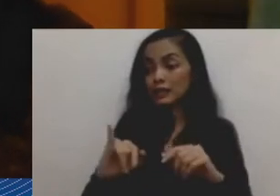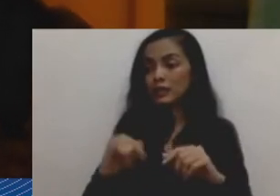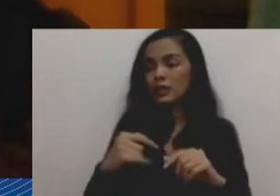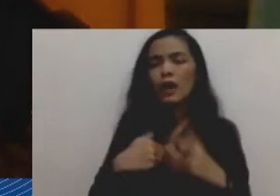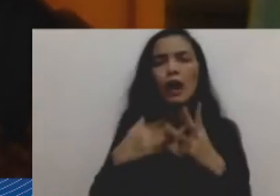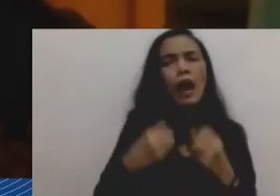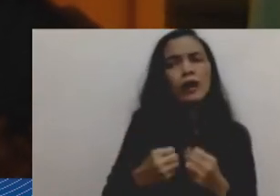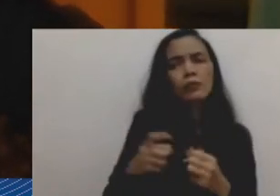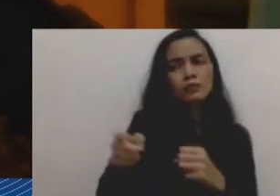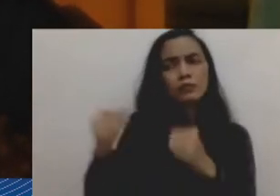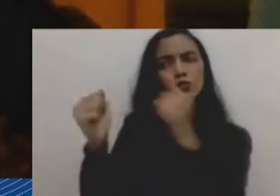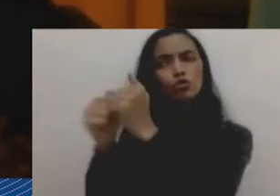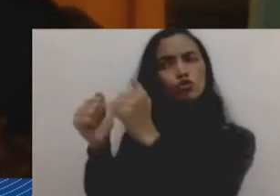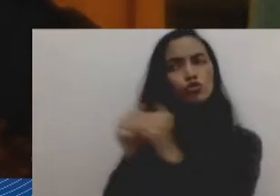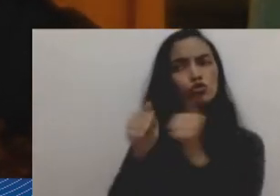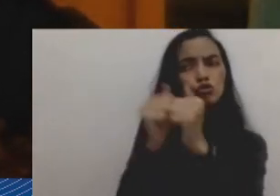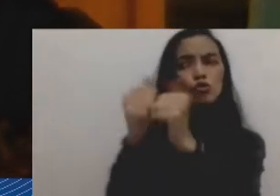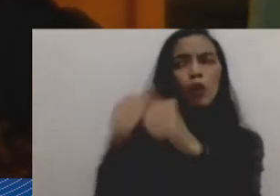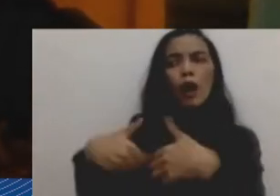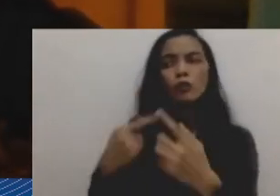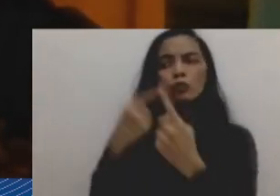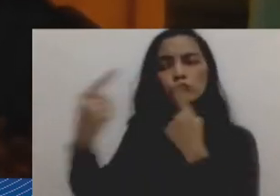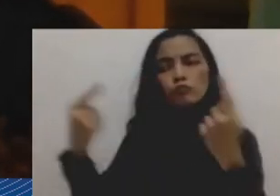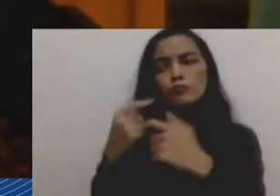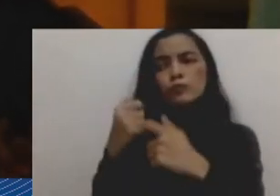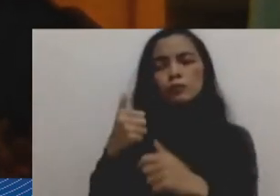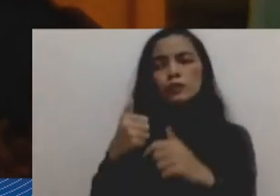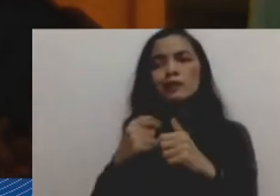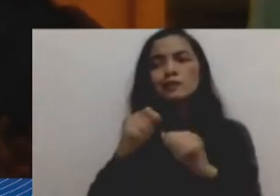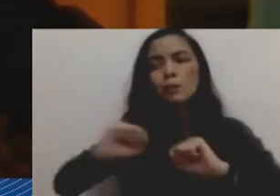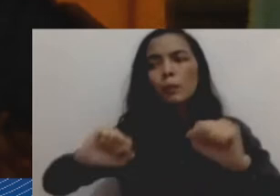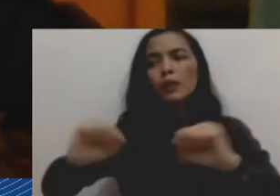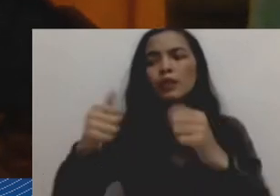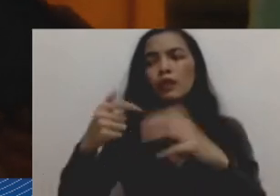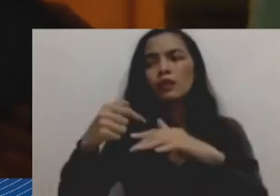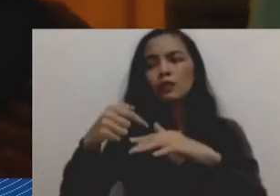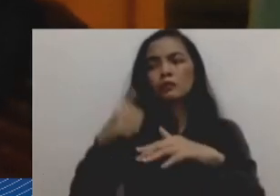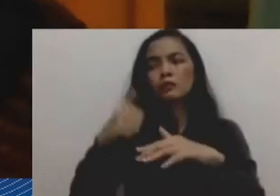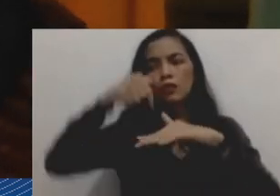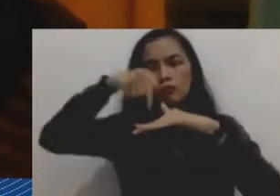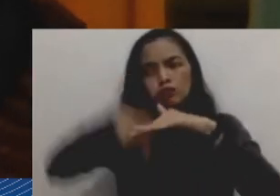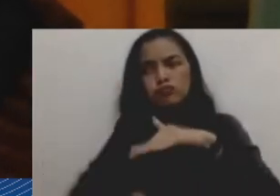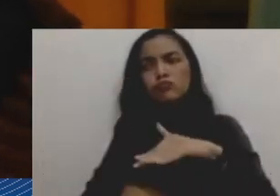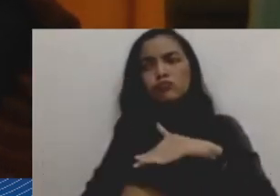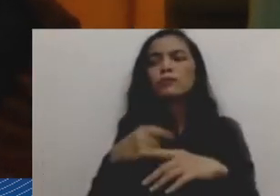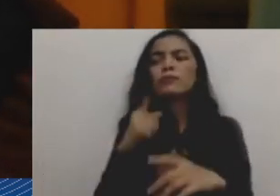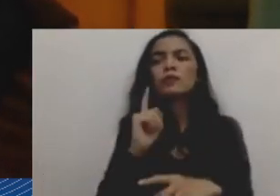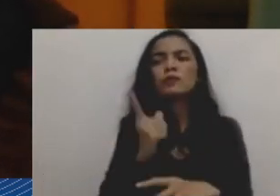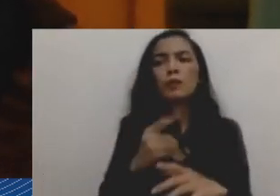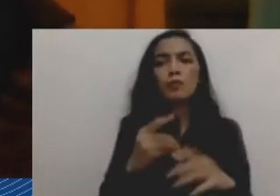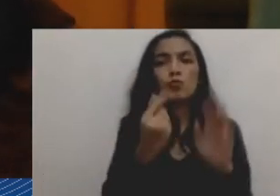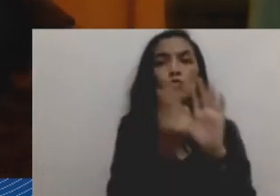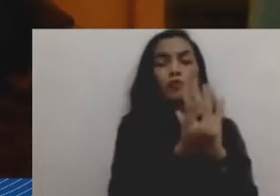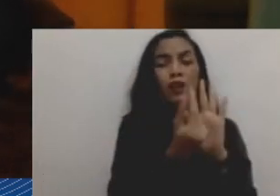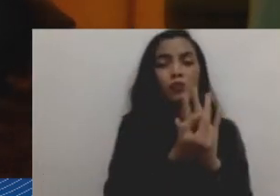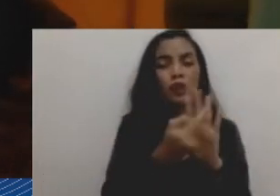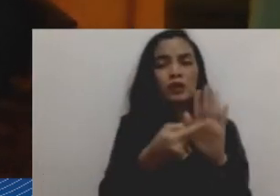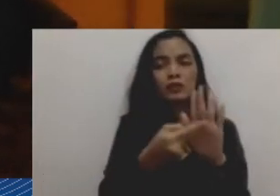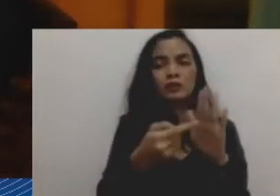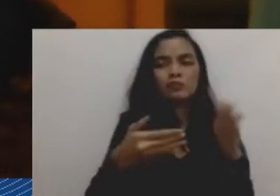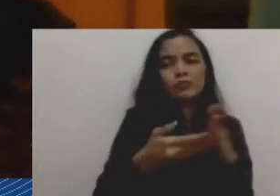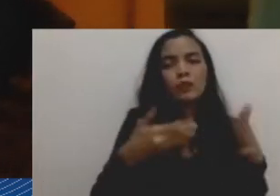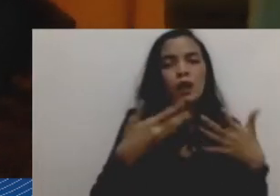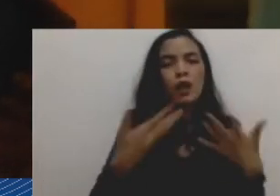mendapatkan persetujuan, atau pembahasannya akan bisa lebih eksploratif. Karena tantangan undang-undang ini sendiri